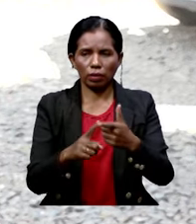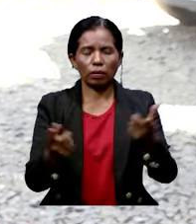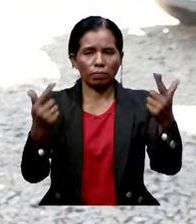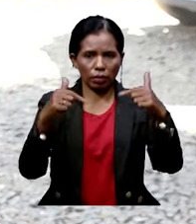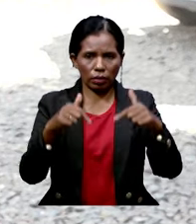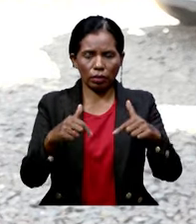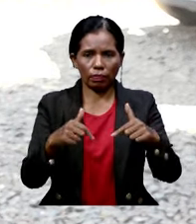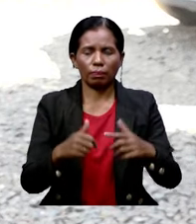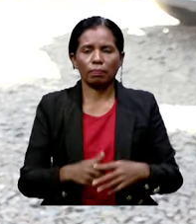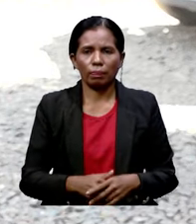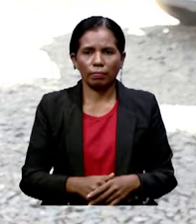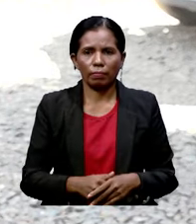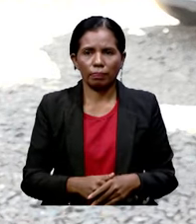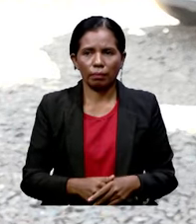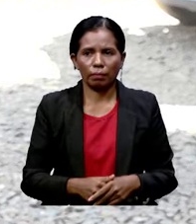ne ha